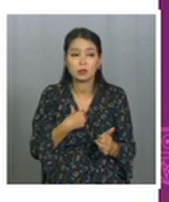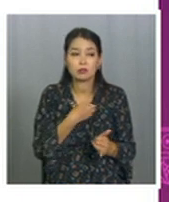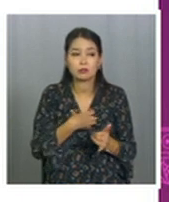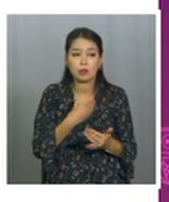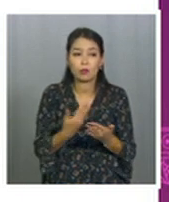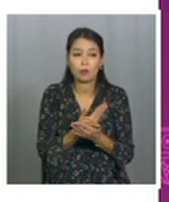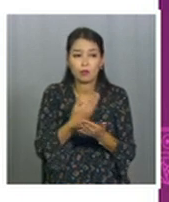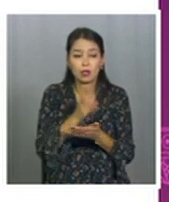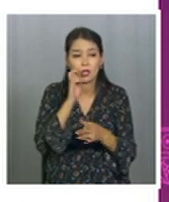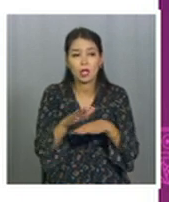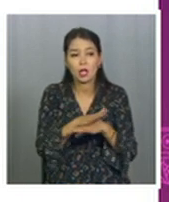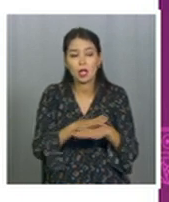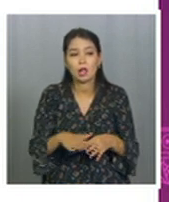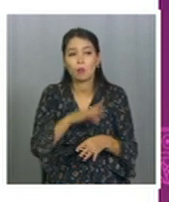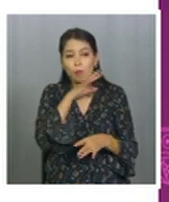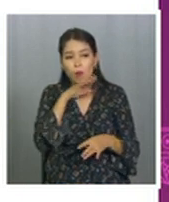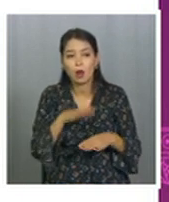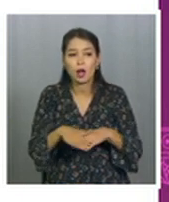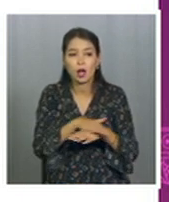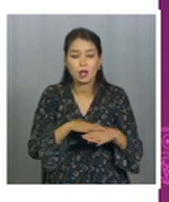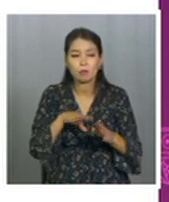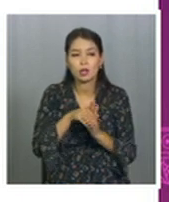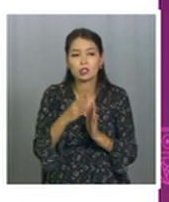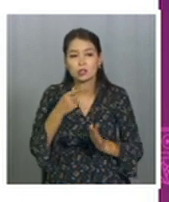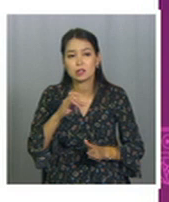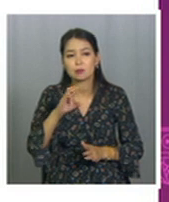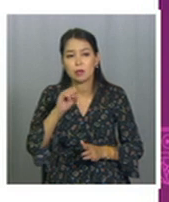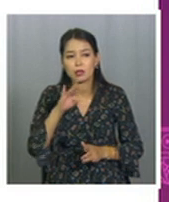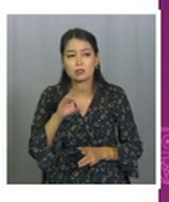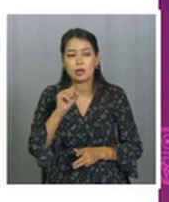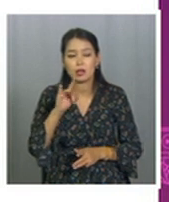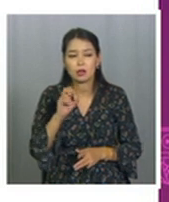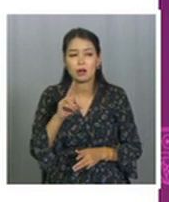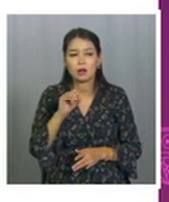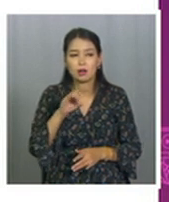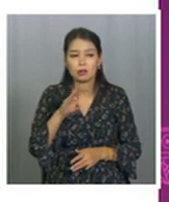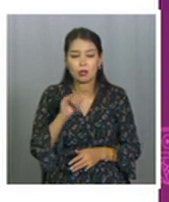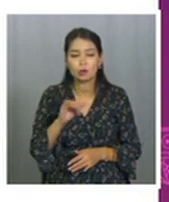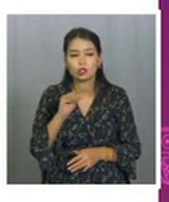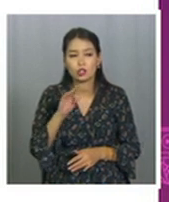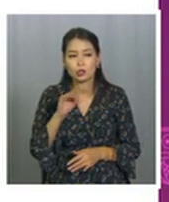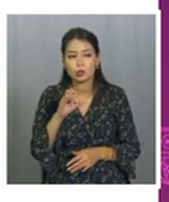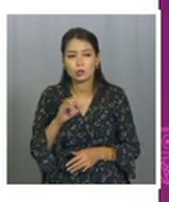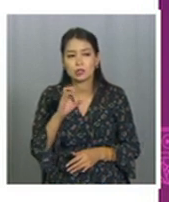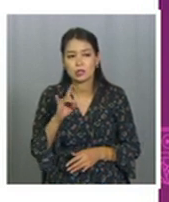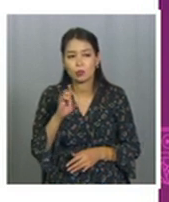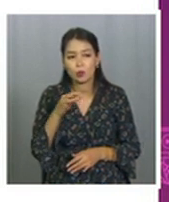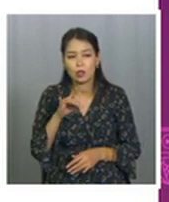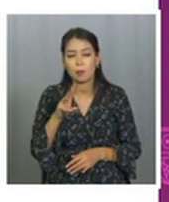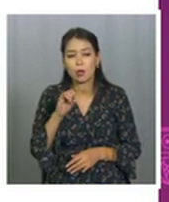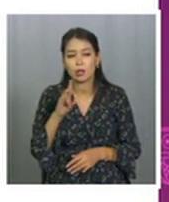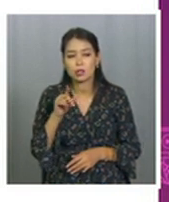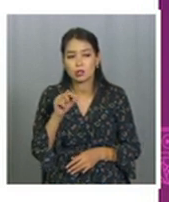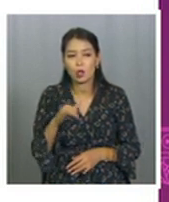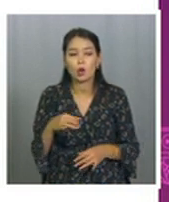алуан аймақтарында қалыптасқан шығыс, батыс, арқа, Қаратау, Жетісу, Сыр бойы, Маңғыстау